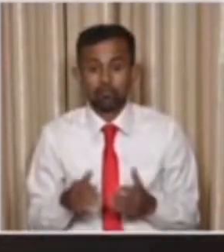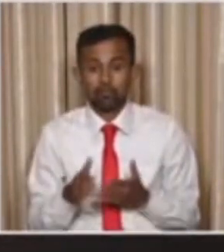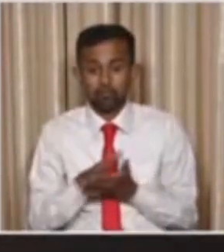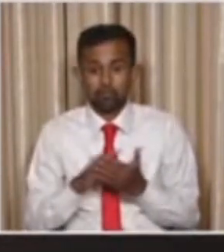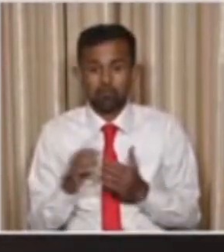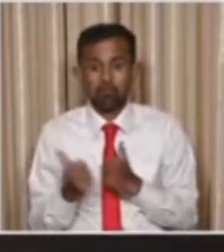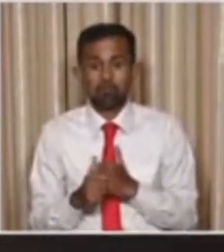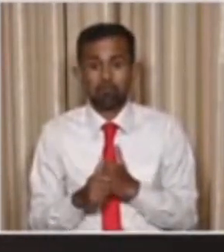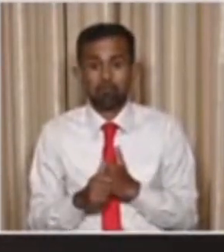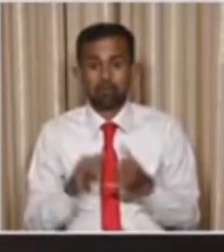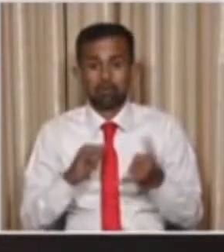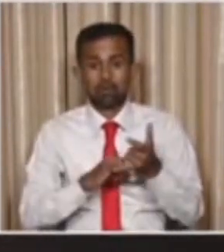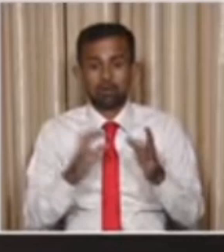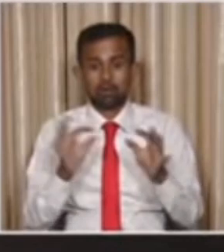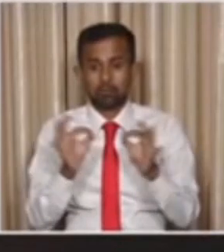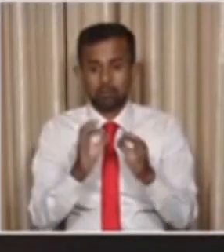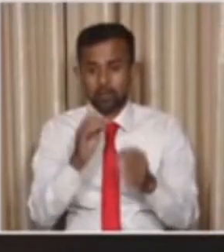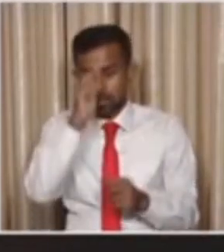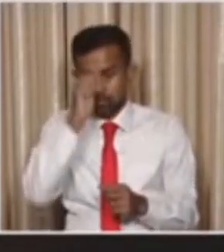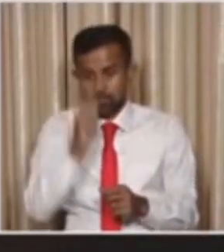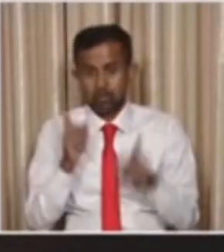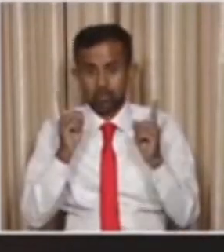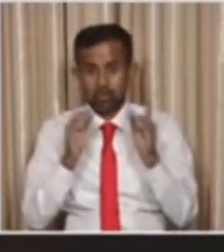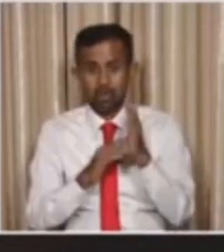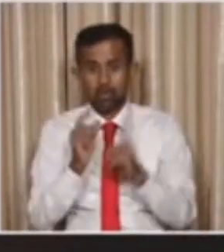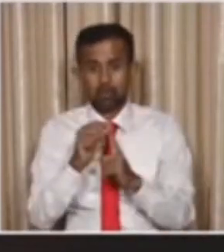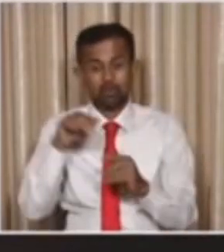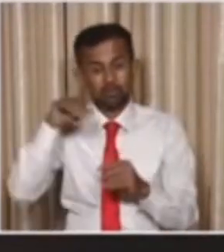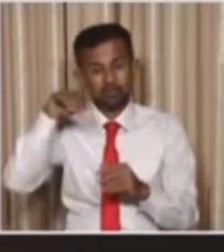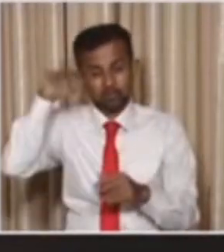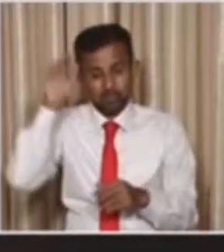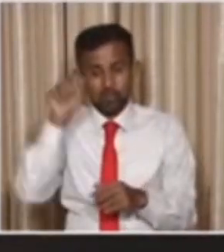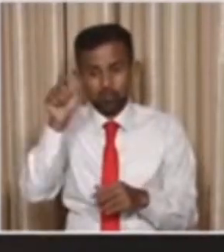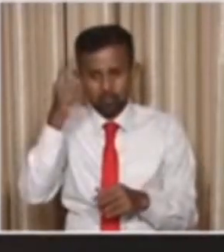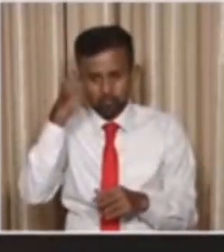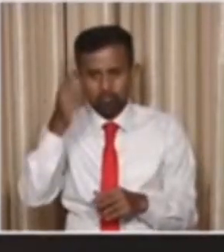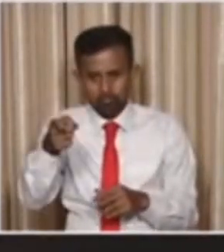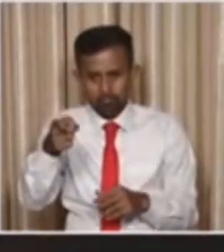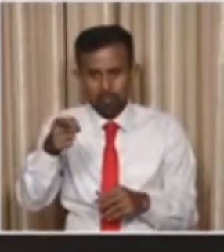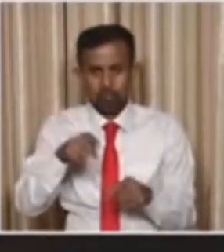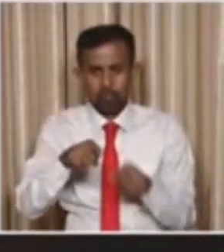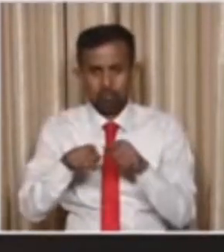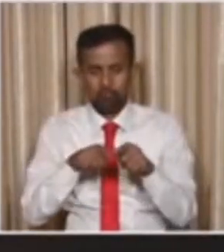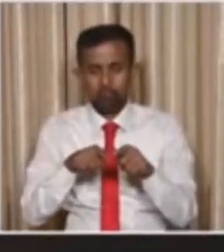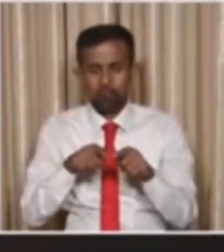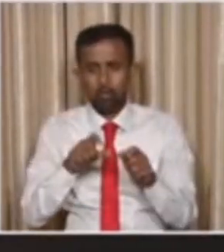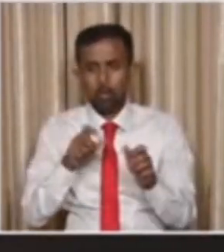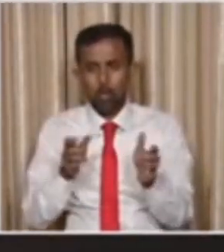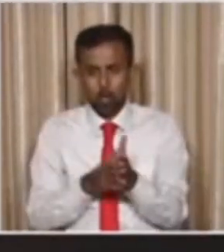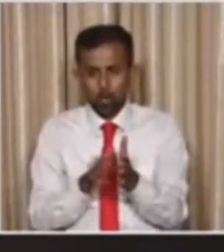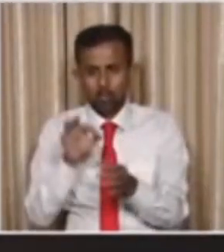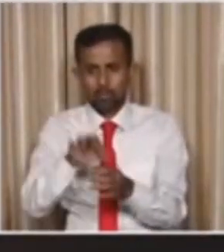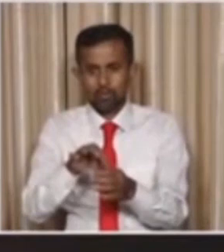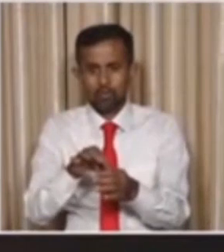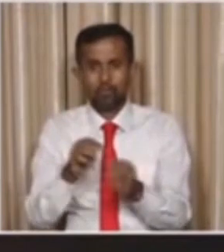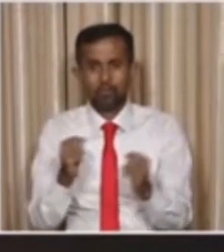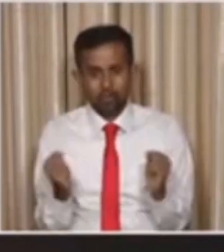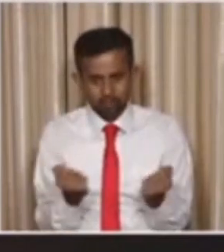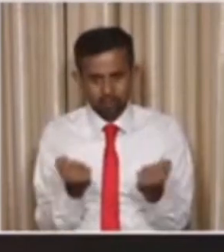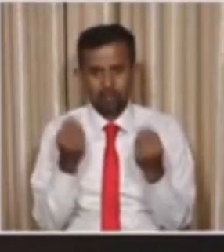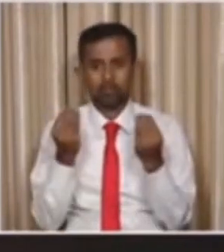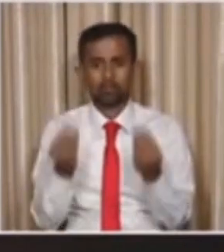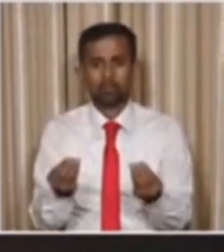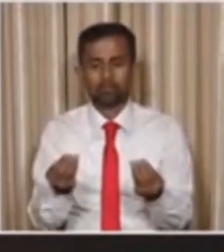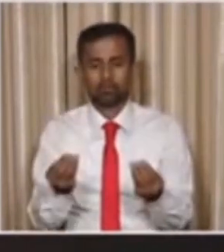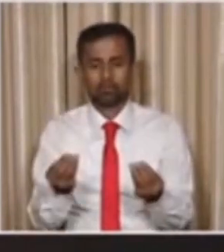තියෙන එස්පී දිසානායක ඇමතුමා ක්‍රීඩා ඇමතිවරයා ඉන්න කාලේ ඔබතුමාට මතකයි ඔබතුමාත් මේ වගේ ඉන්ටීරියම් දාලිවිල්ලා මේ රටේ ක්‍රිකට් එකට හයිය දුන්නා